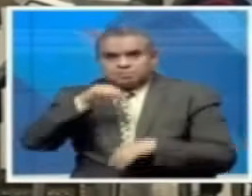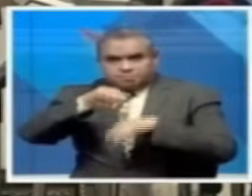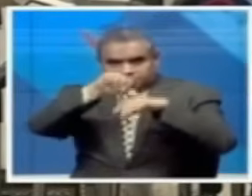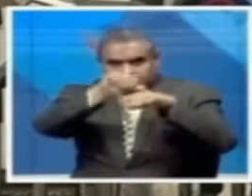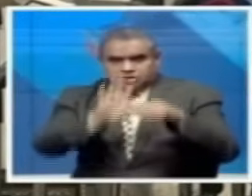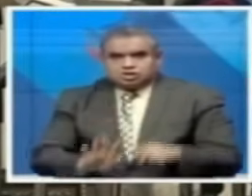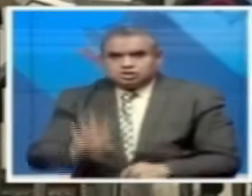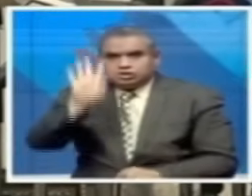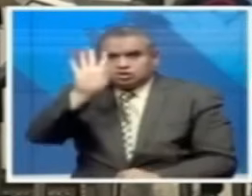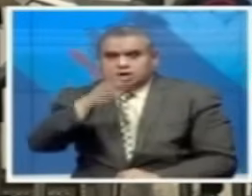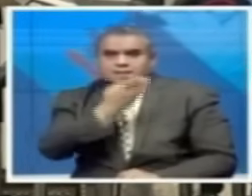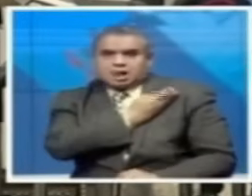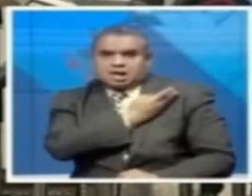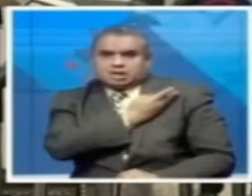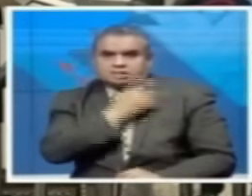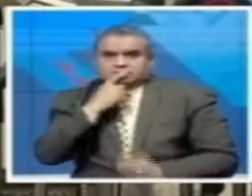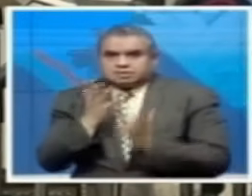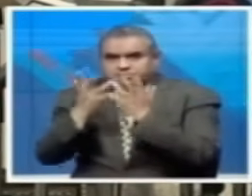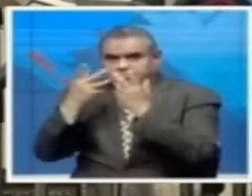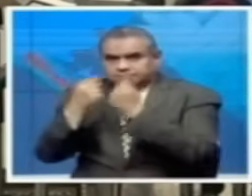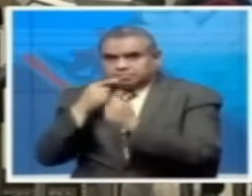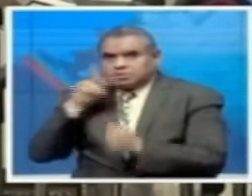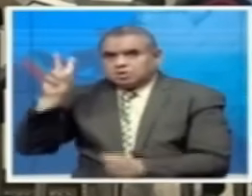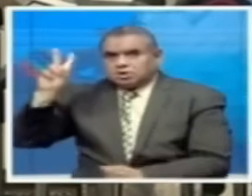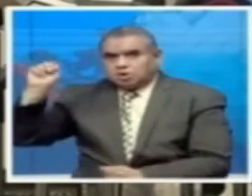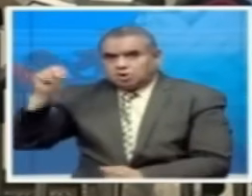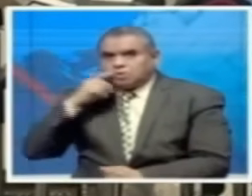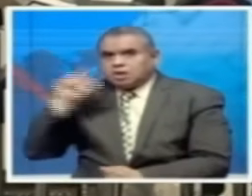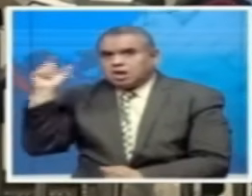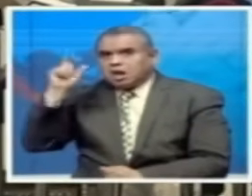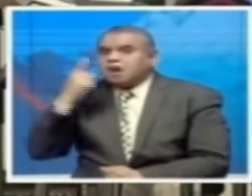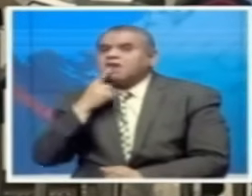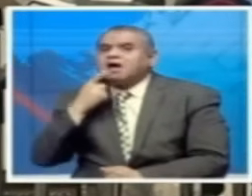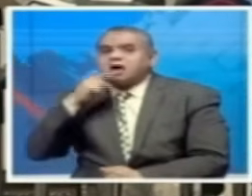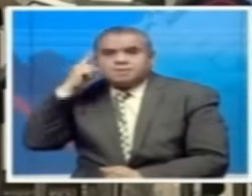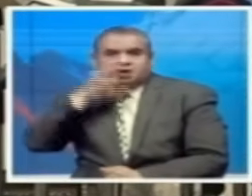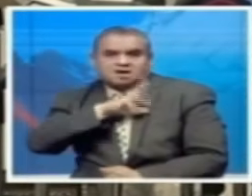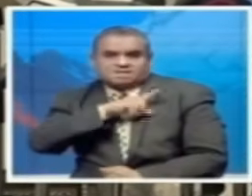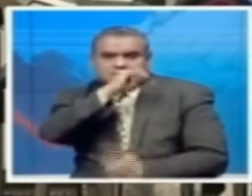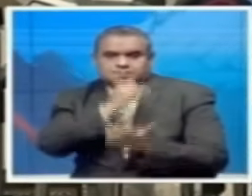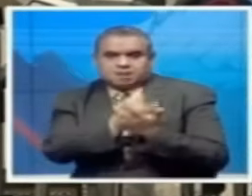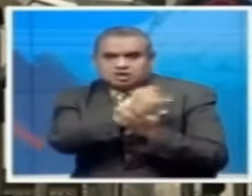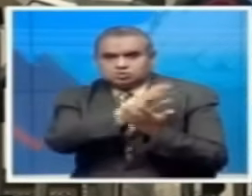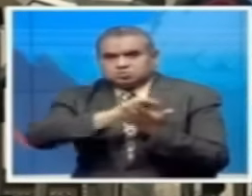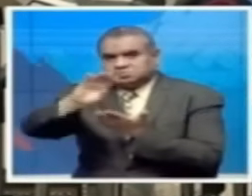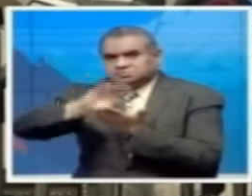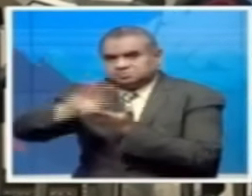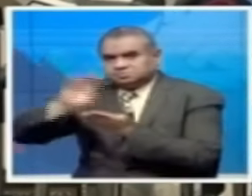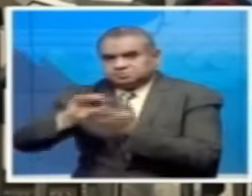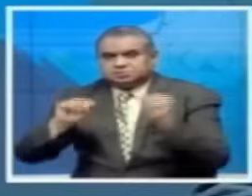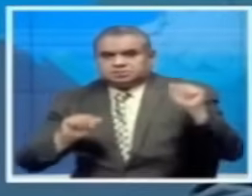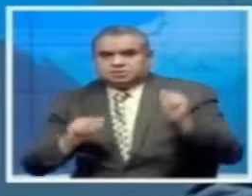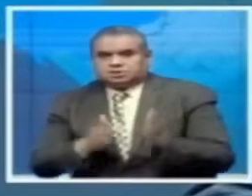ومتجهتين لشمال غزة بالتنسيق مع الأمم المتحدة والهلال الأحمر الفلسطيني.